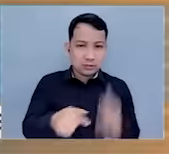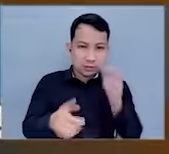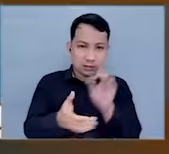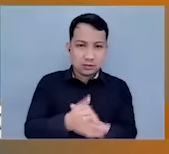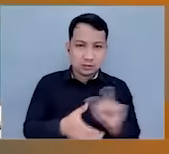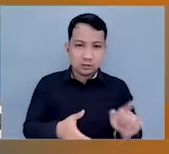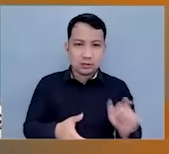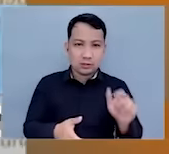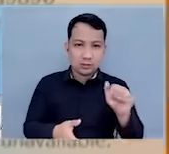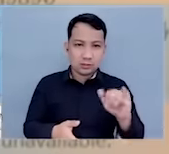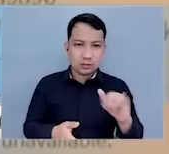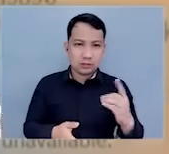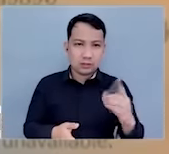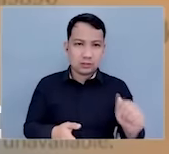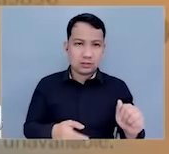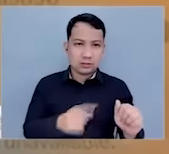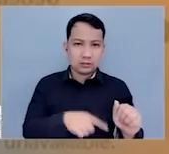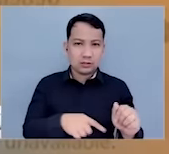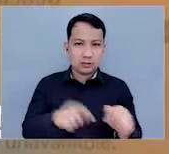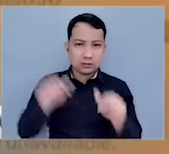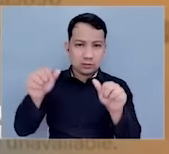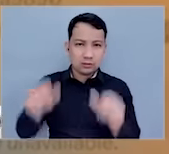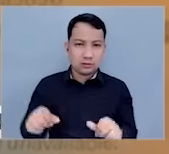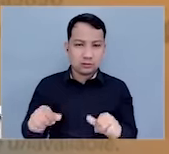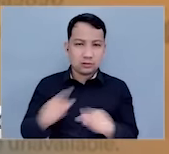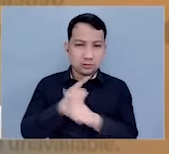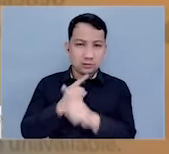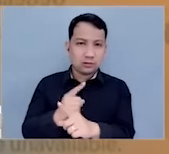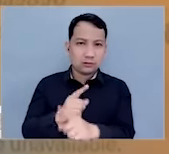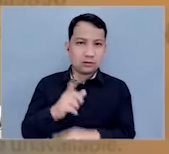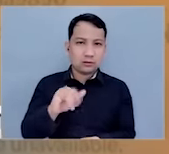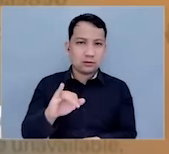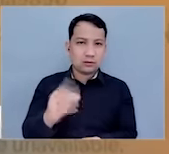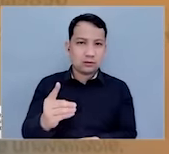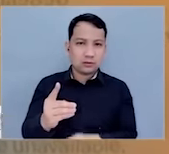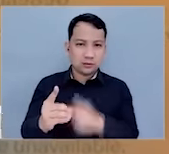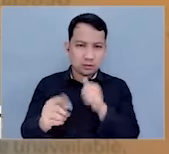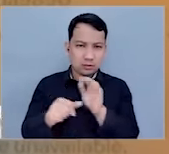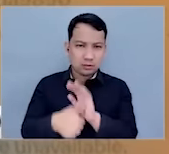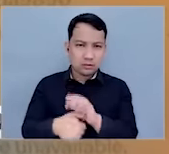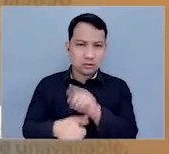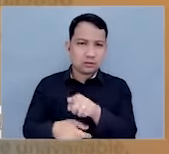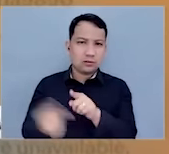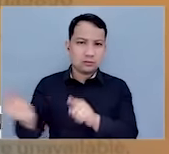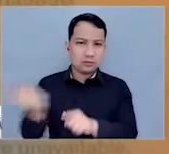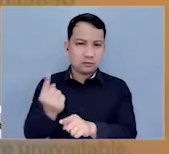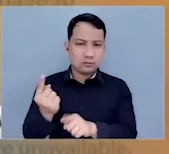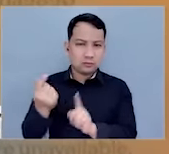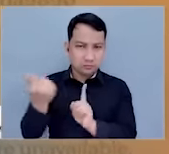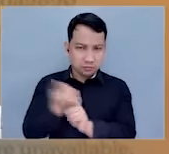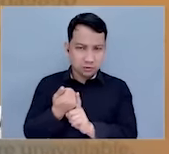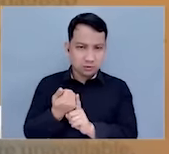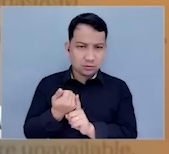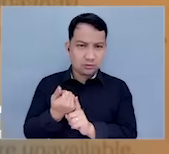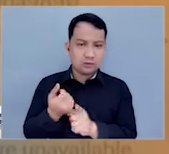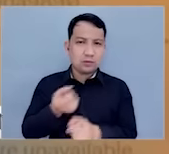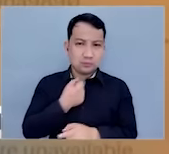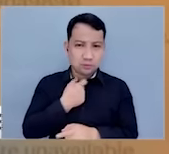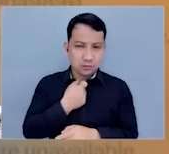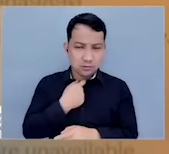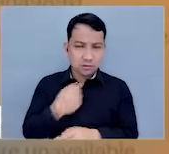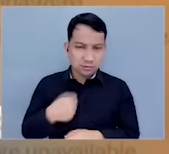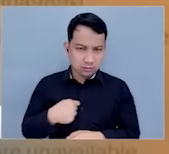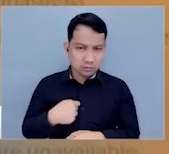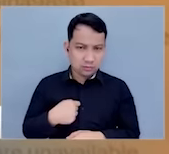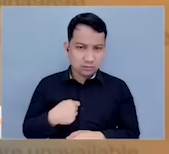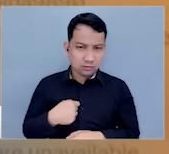Aida. Pero sa isang post, dumepensa si Aida. Giit niya si Abueva raw ang unang nambastos sa kanya habang